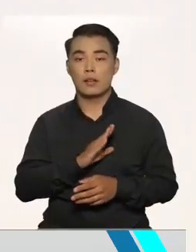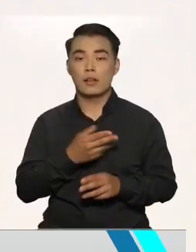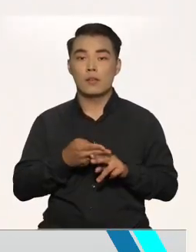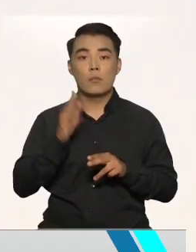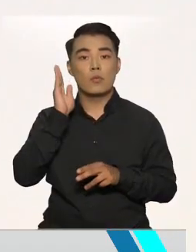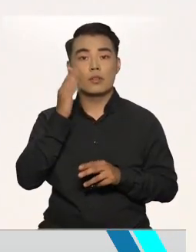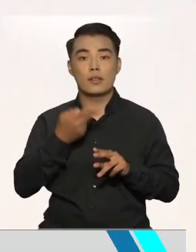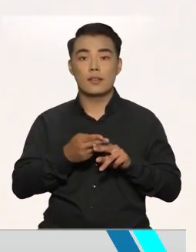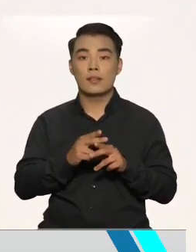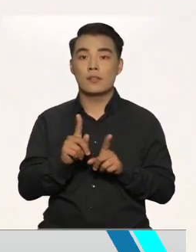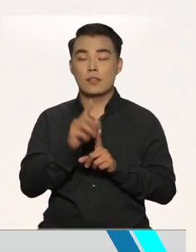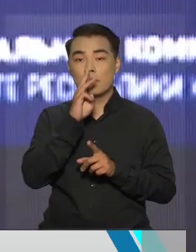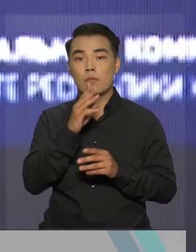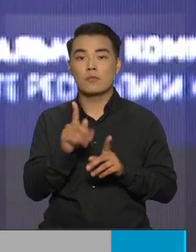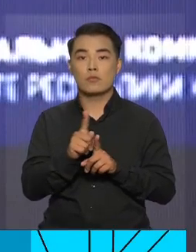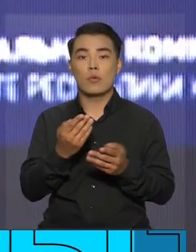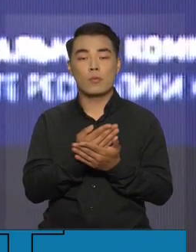болашақ зейнеткерлерге де жаңалық бар.